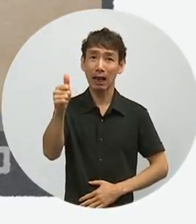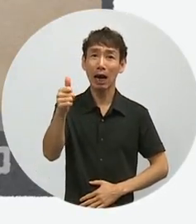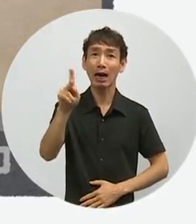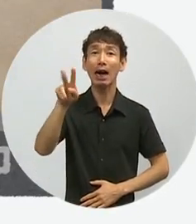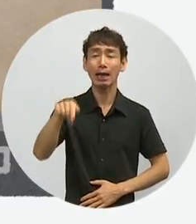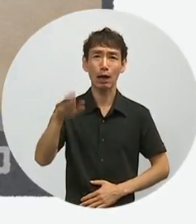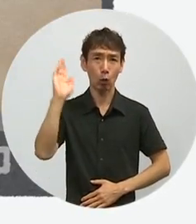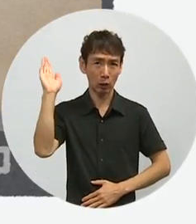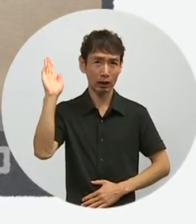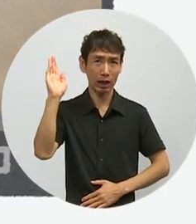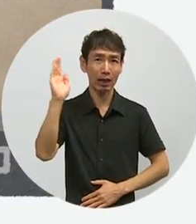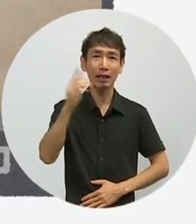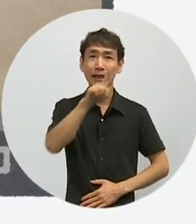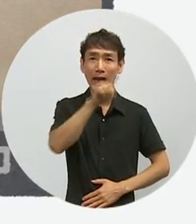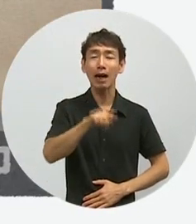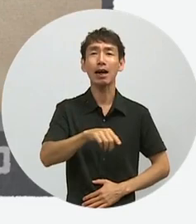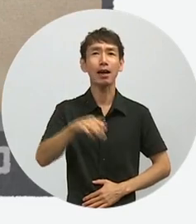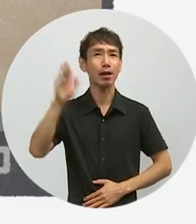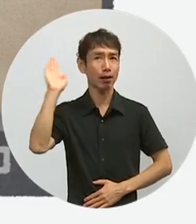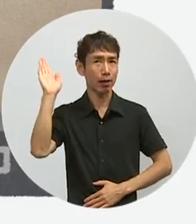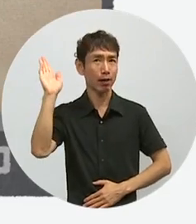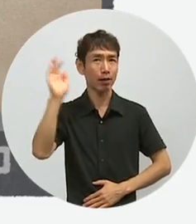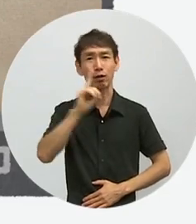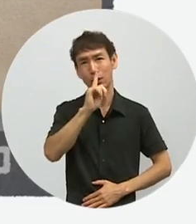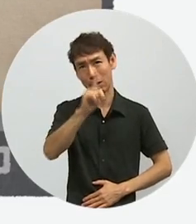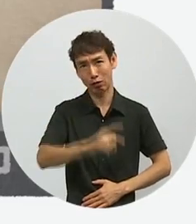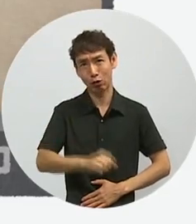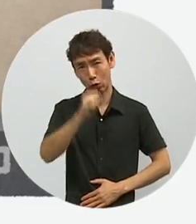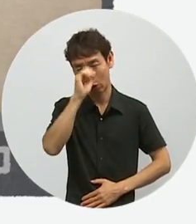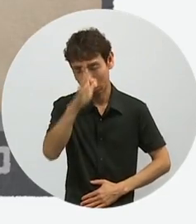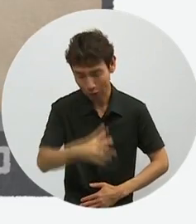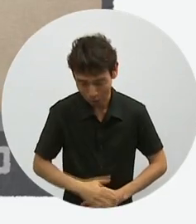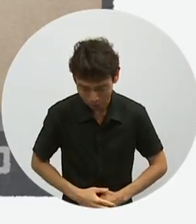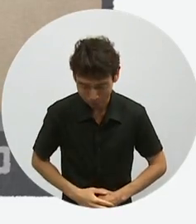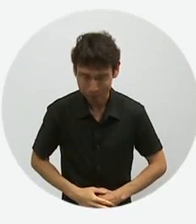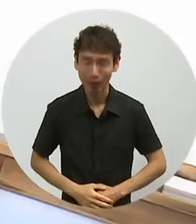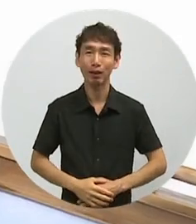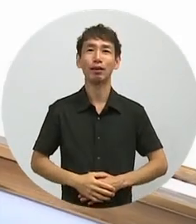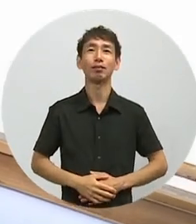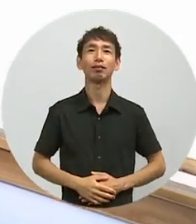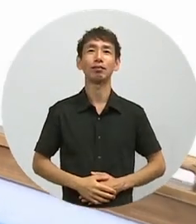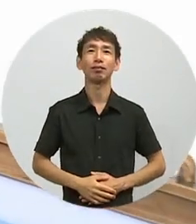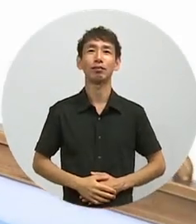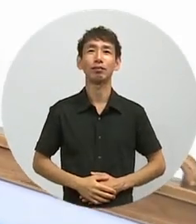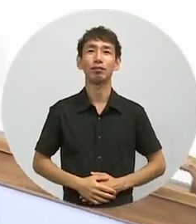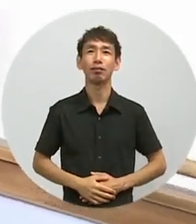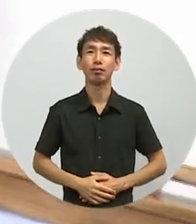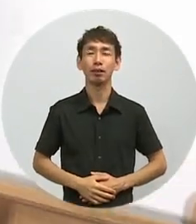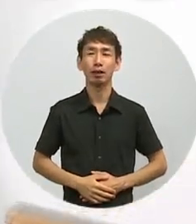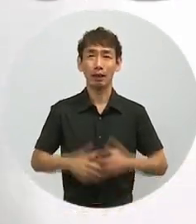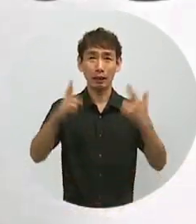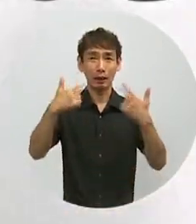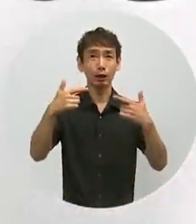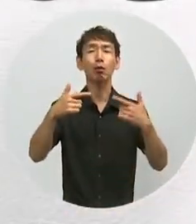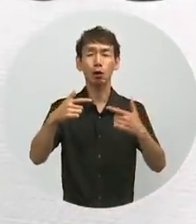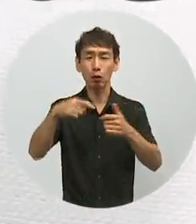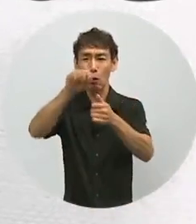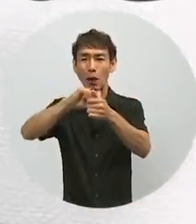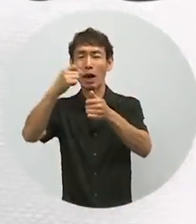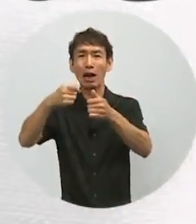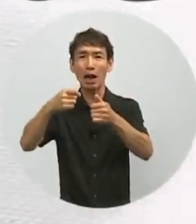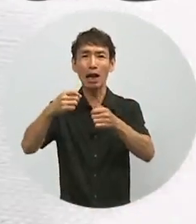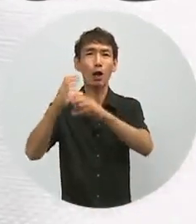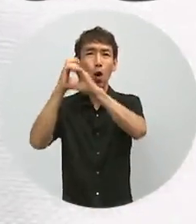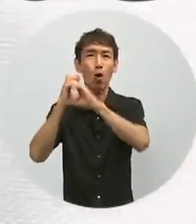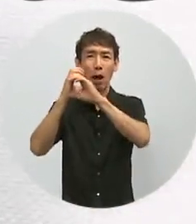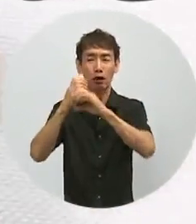なで先生です。どうぞよろしくお願いいたします。 バナナのお祭り衣装にねじり鉢